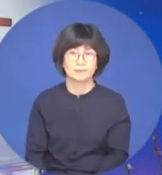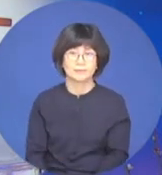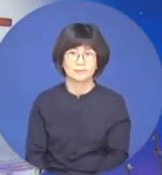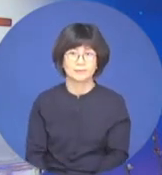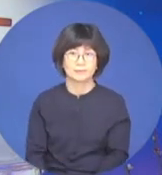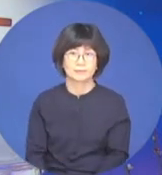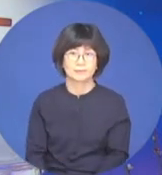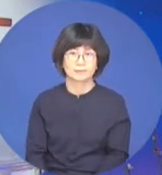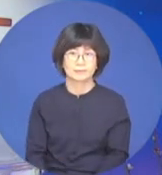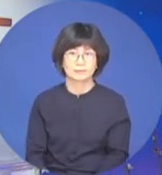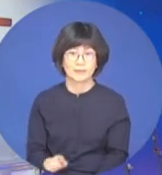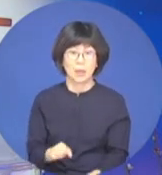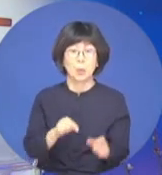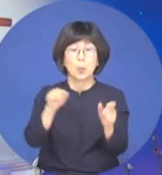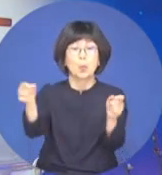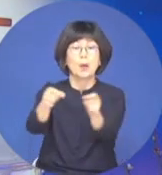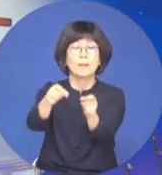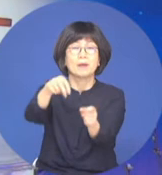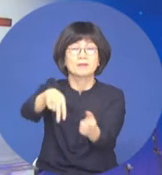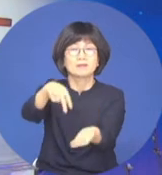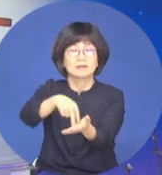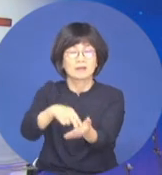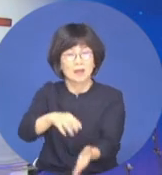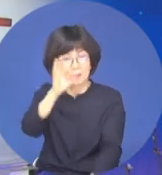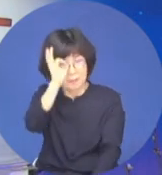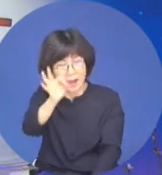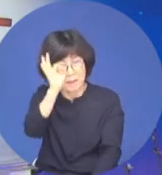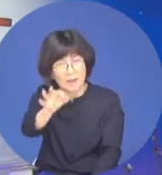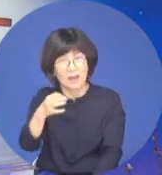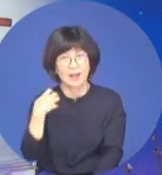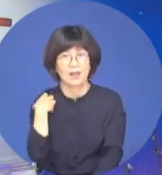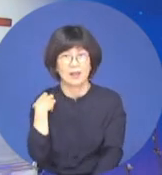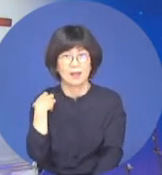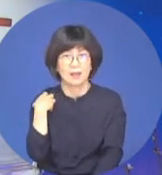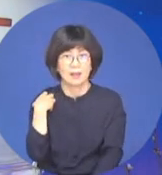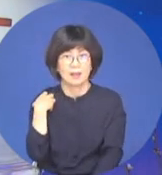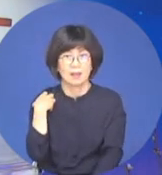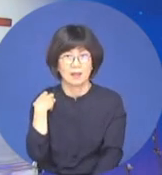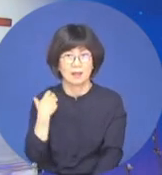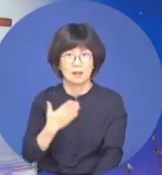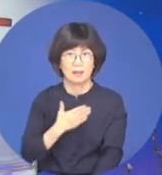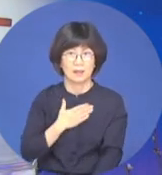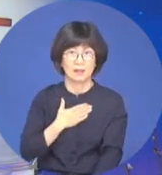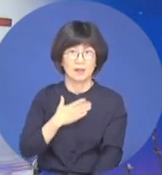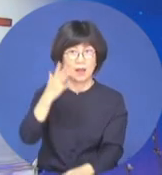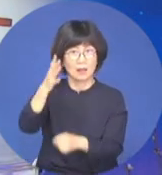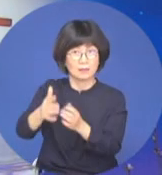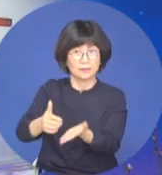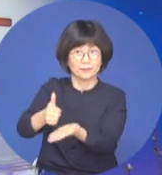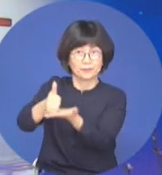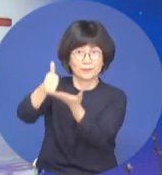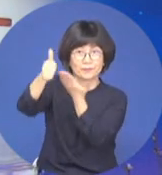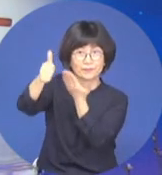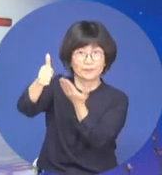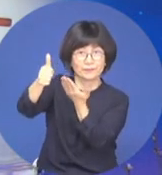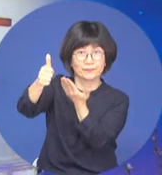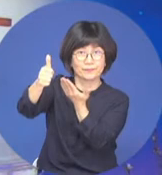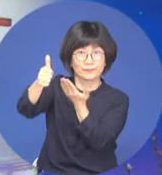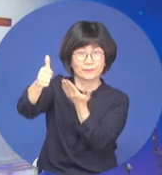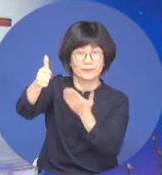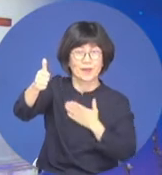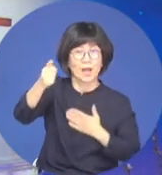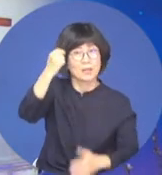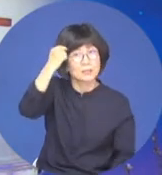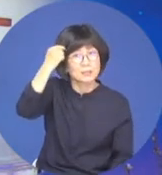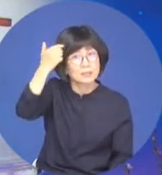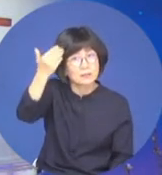서서 내가 보리라 서리라 하면서 뭐라고 얘기합니까? 내가 하나님께서 내 질문에서